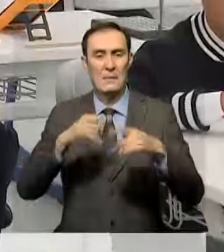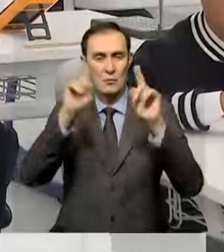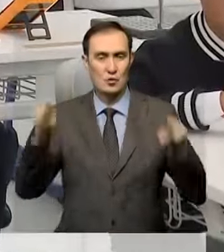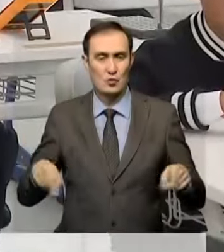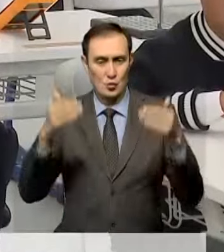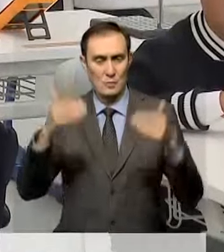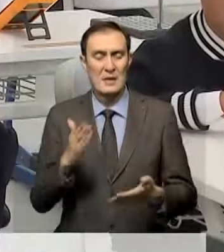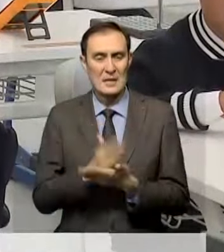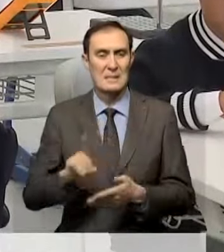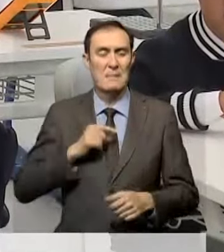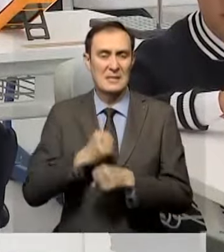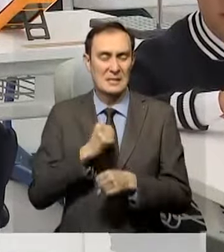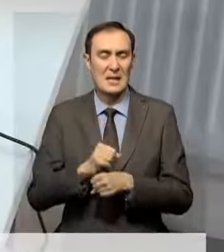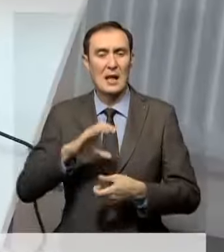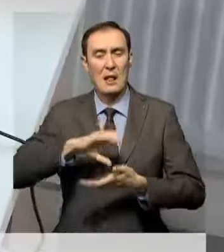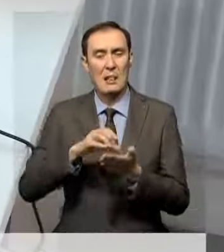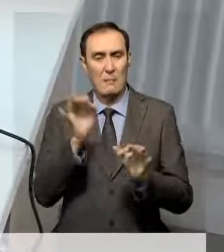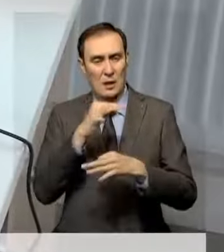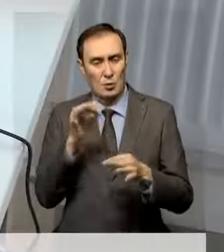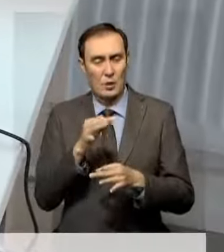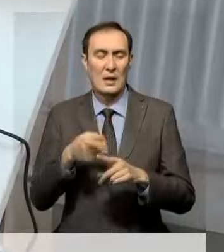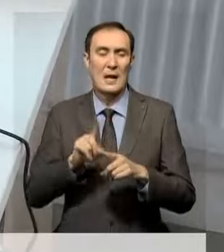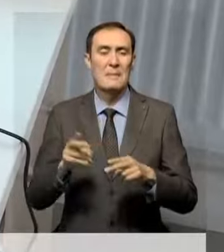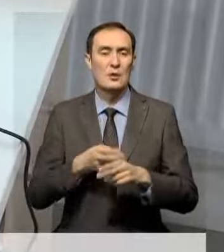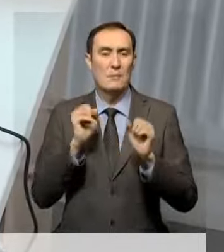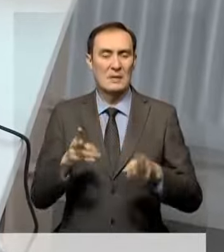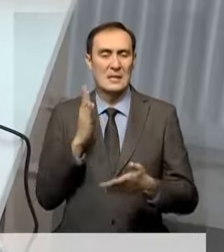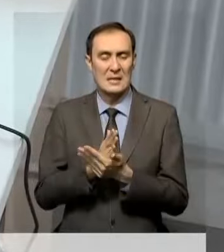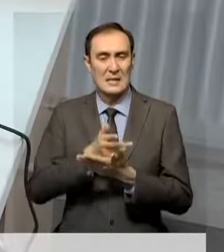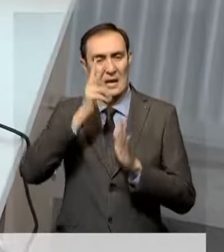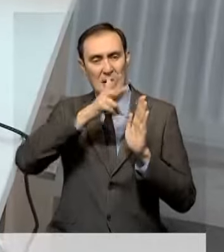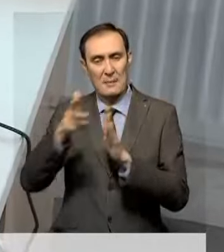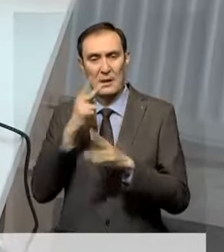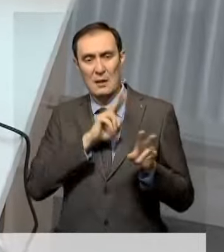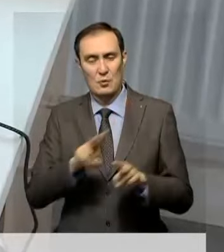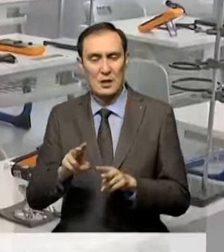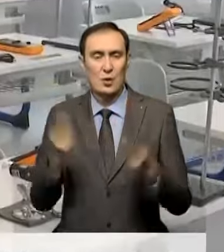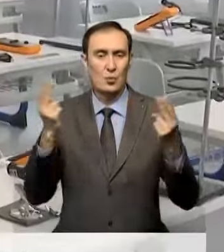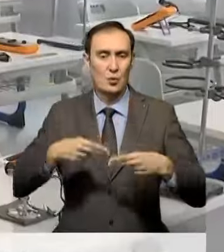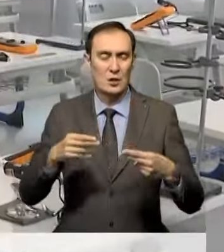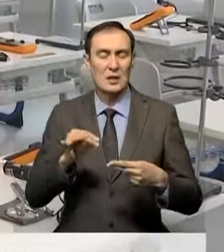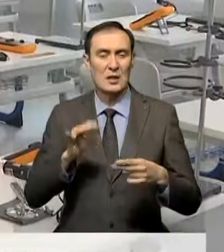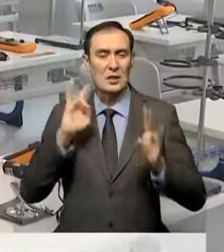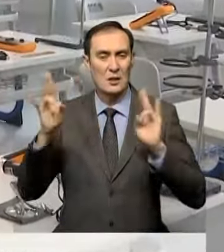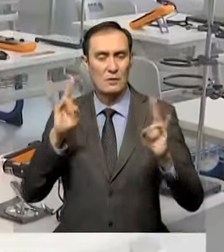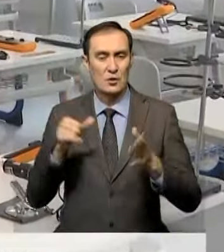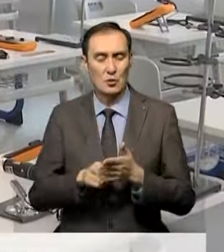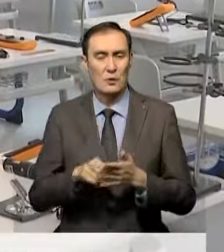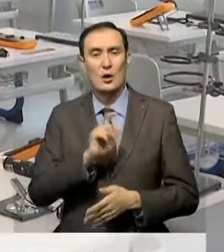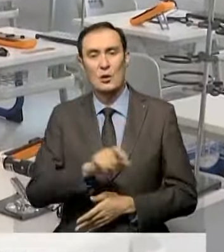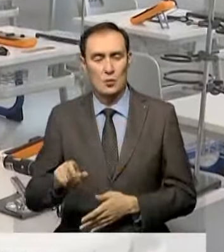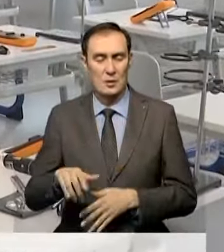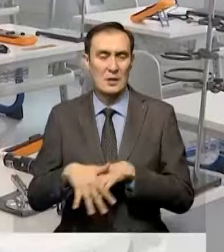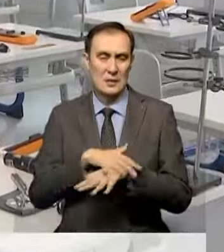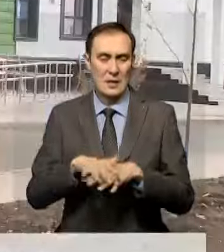в школах есть мастерские и лаборатории. Для безопасности детей установлены камеры видеонаблюдения, турникеты и тревожные кнопки. Жители